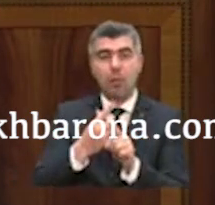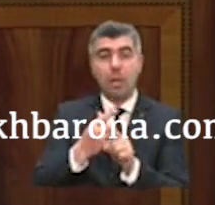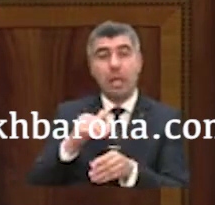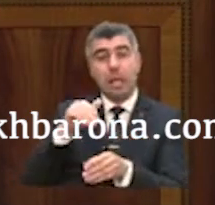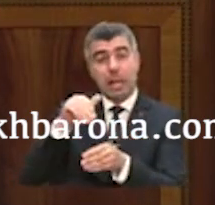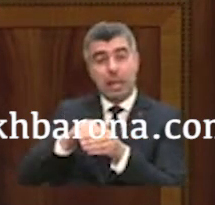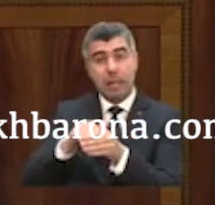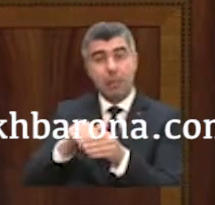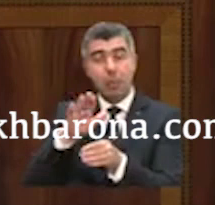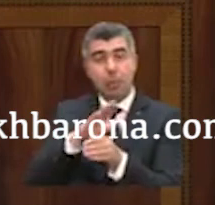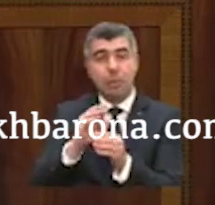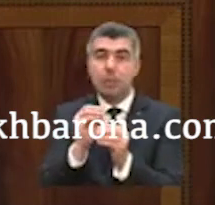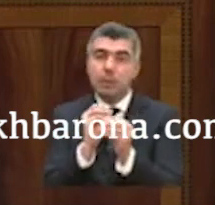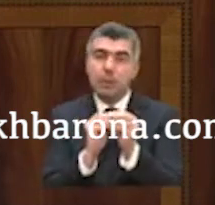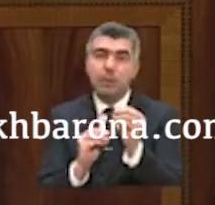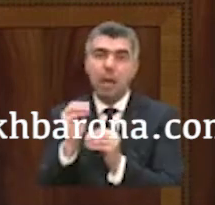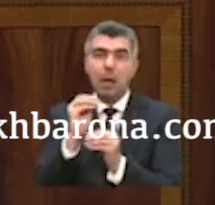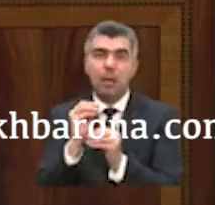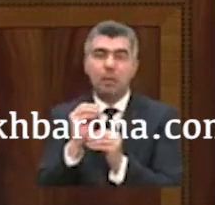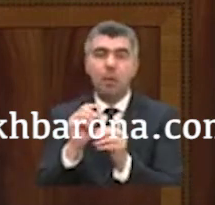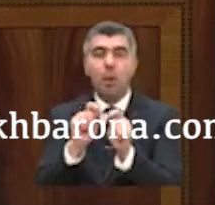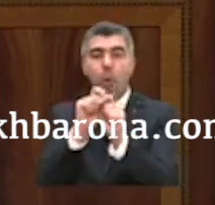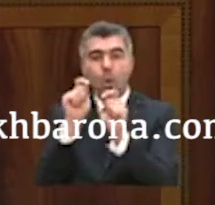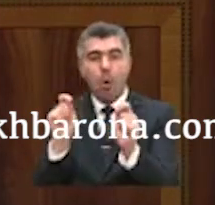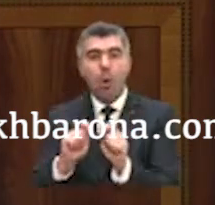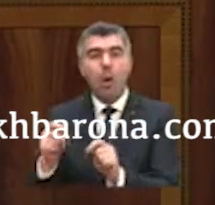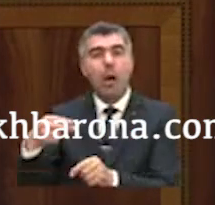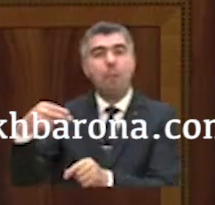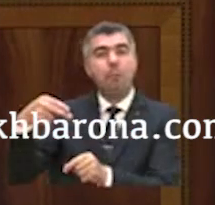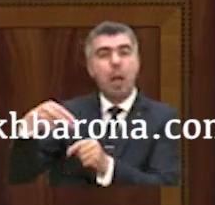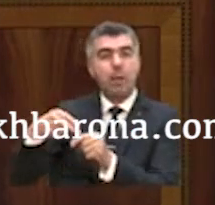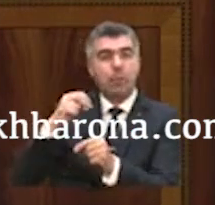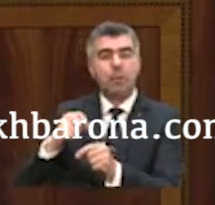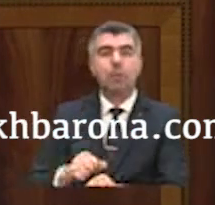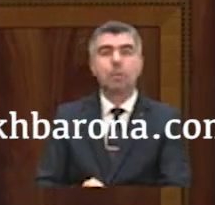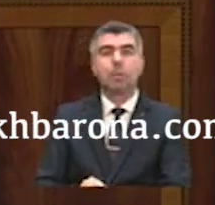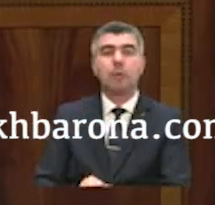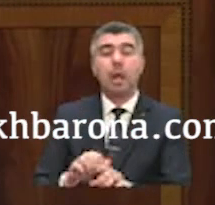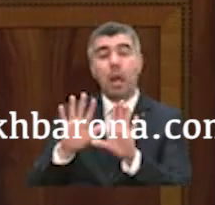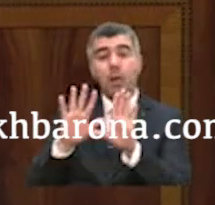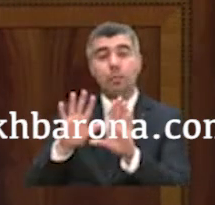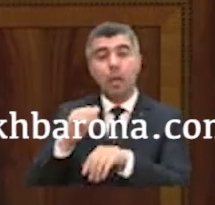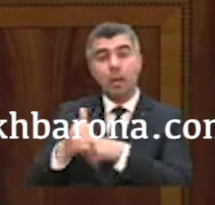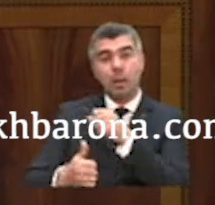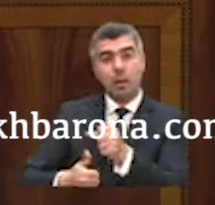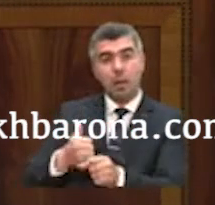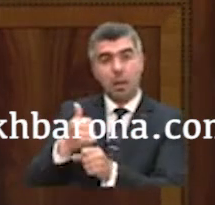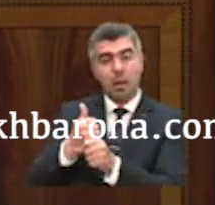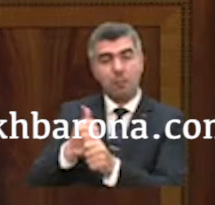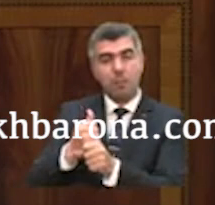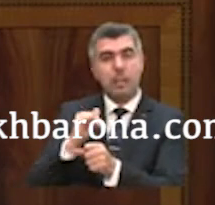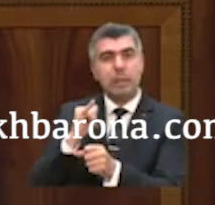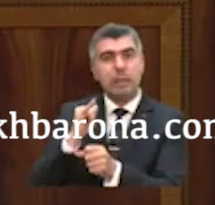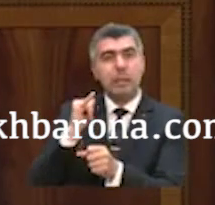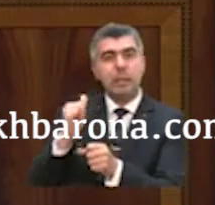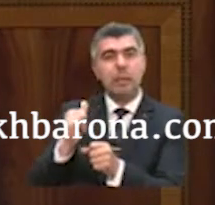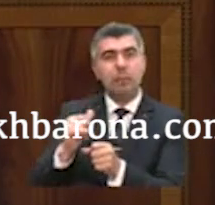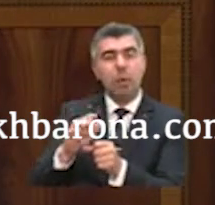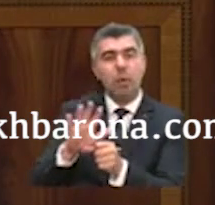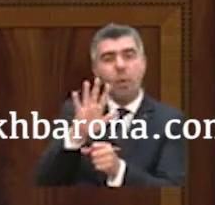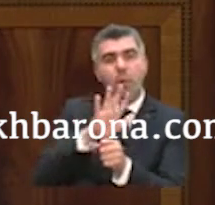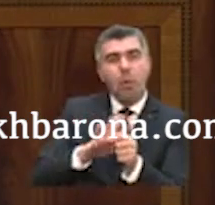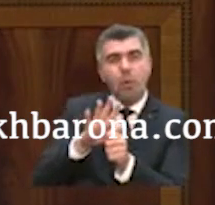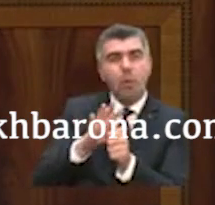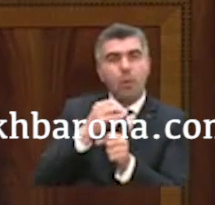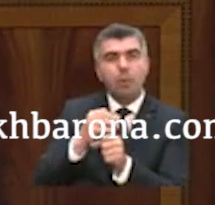رفع جميع الاسعار هو اللي حرر قطاع المحروقات وطول 10 سنين وهما حاكمين وما قدروش يوفوا